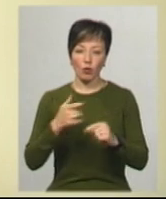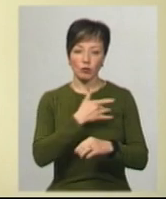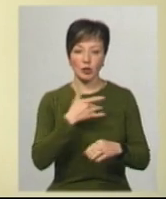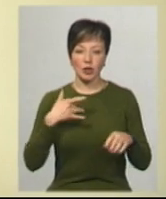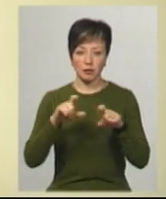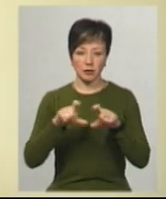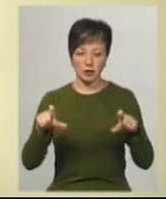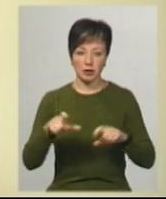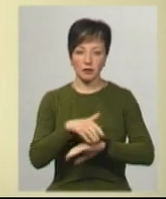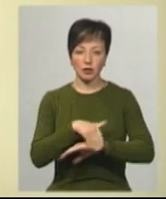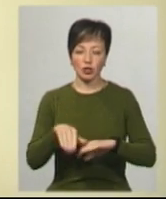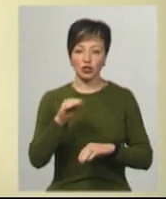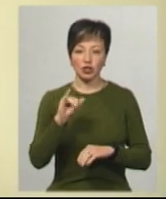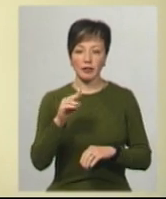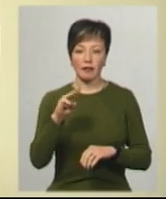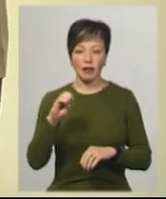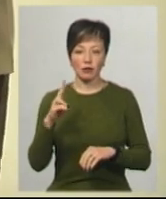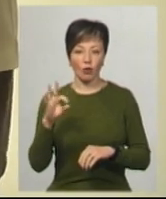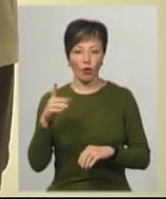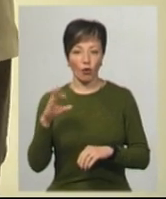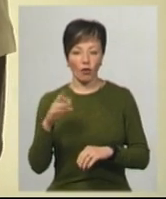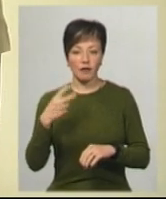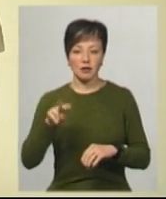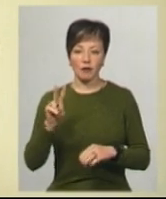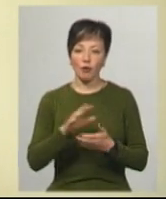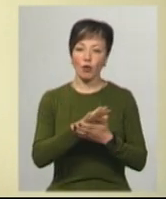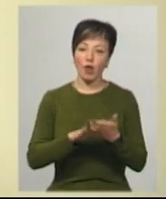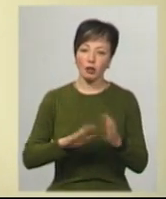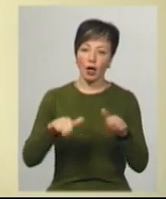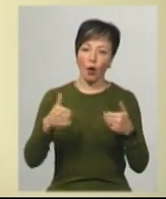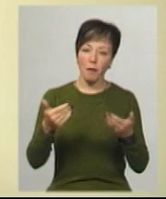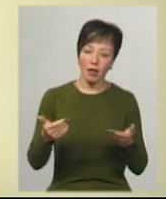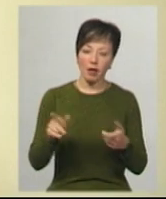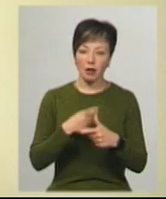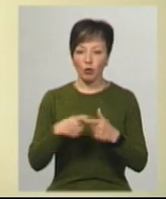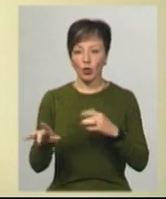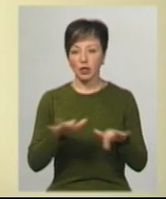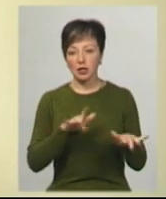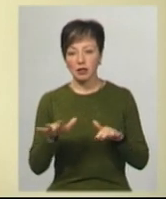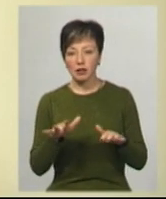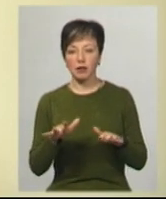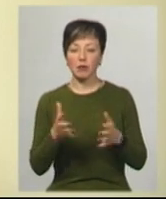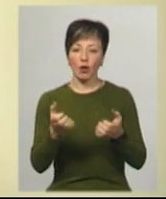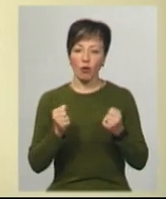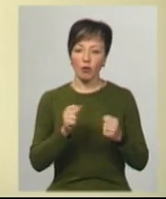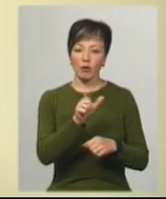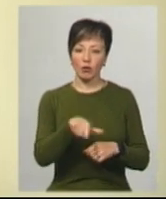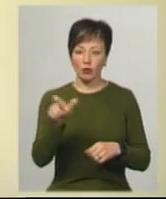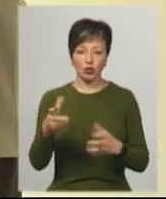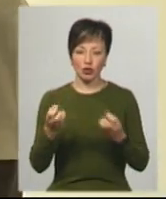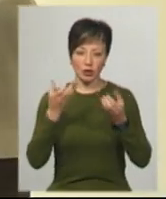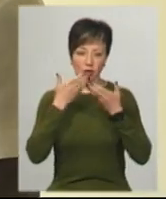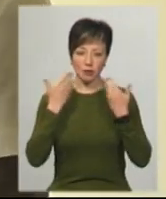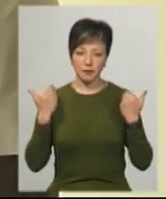протитуберкульозного диспансеру за вулицею Житецького, 22. Подальших якихось рекомендацій або дій щодо подальшого прийому, де ми маємо вести, ще